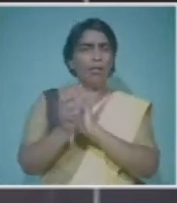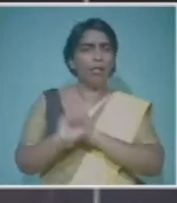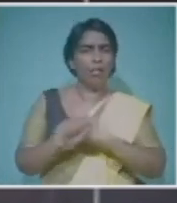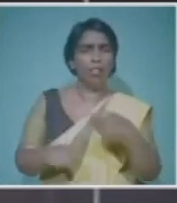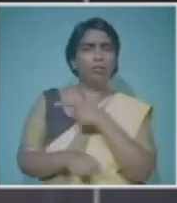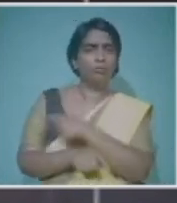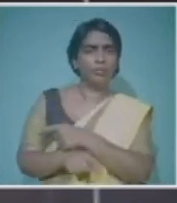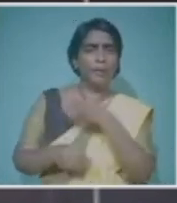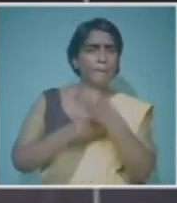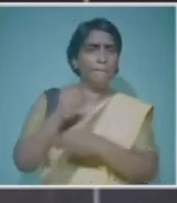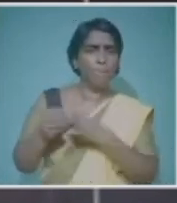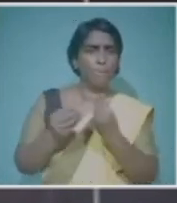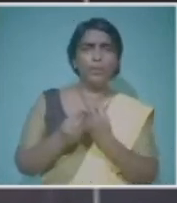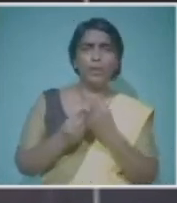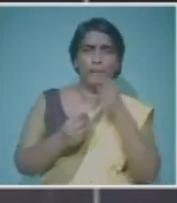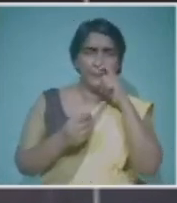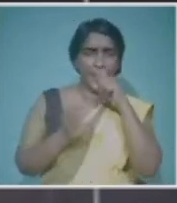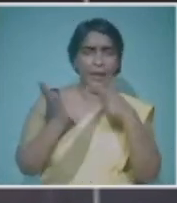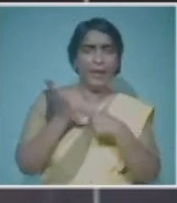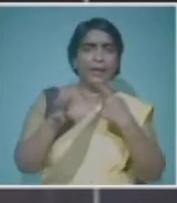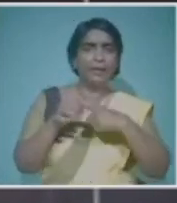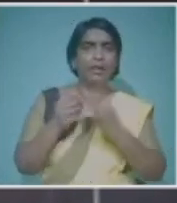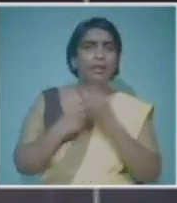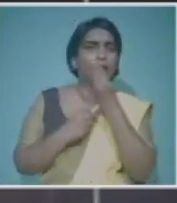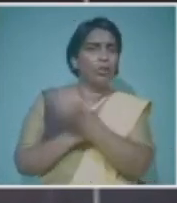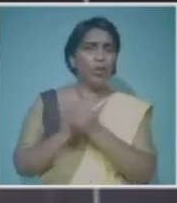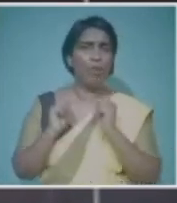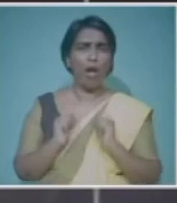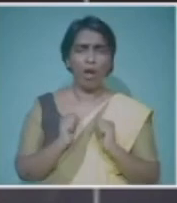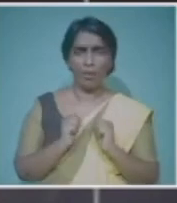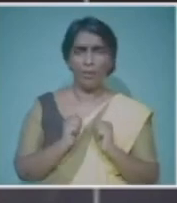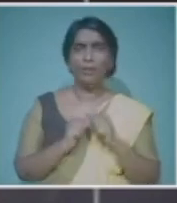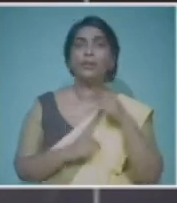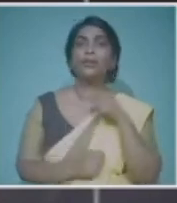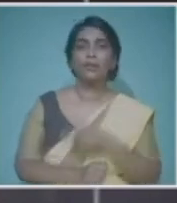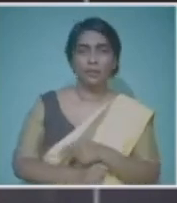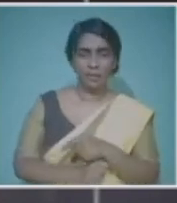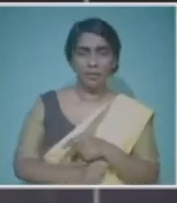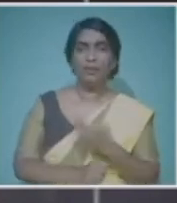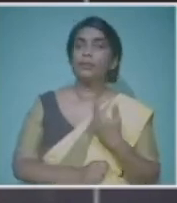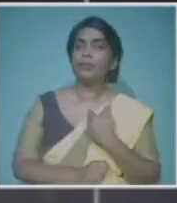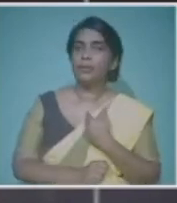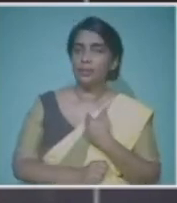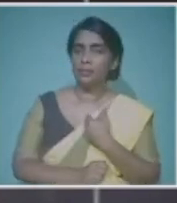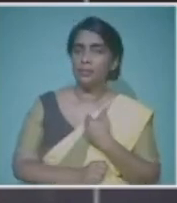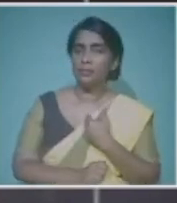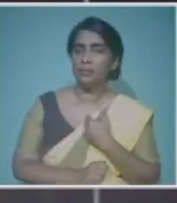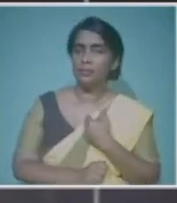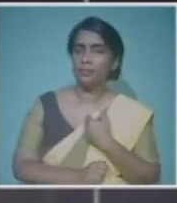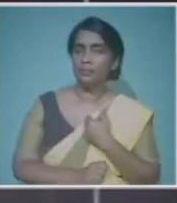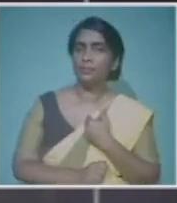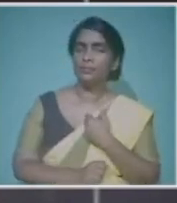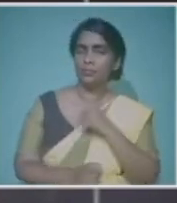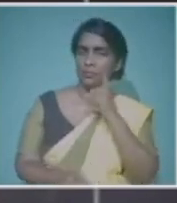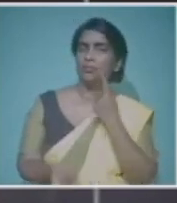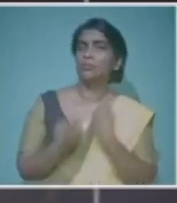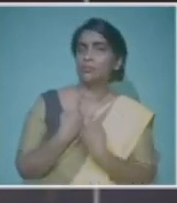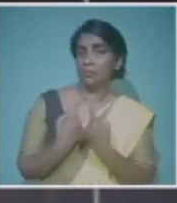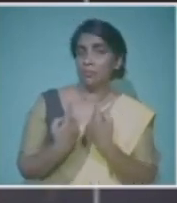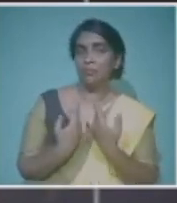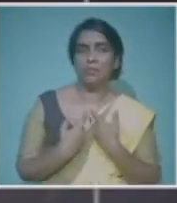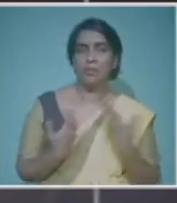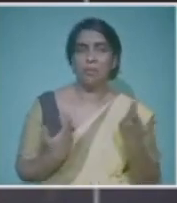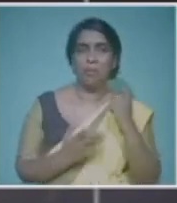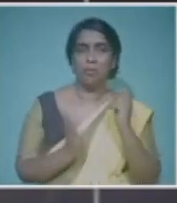ආයතනයකට මේ ටෙන්ඩර් එක ලබා දුන්නේ කියලා මේක අපිට මේ විමර්ශනය කරන්න පුළුවන් දෙයක්